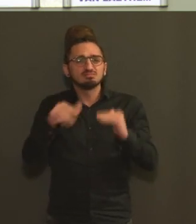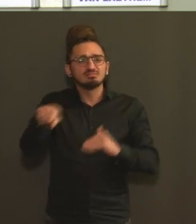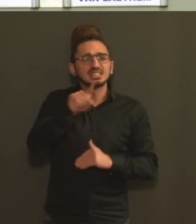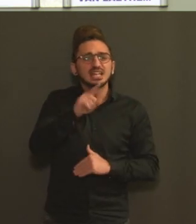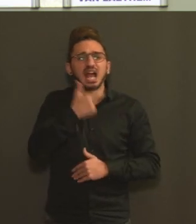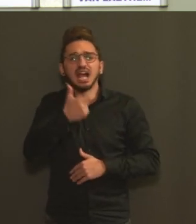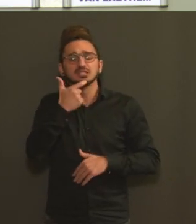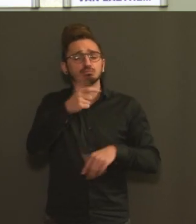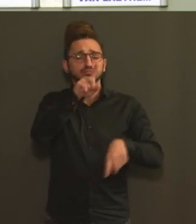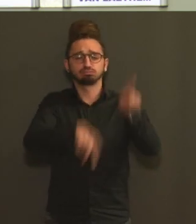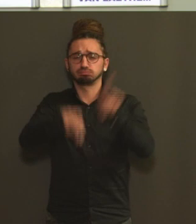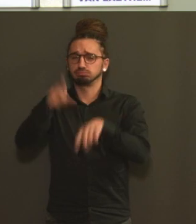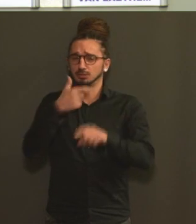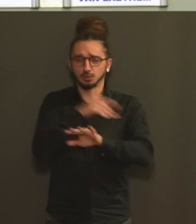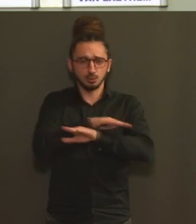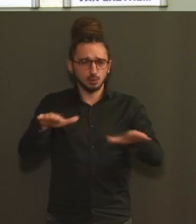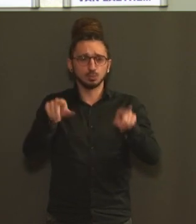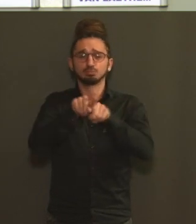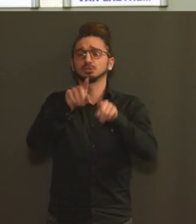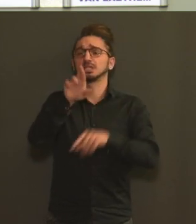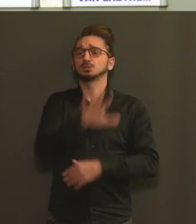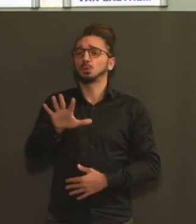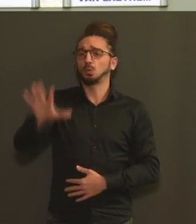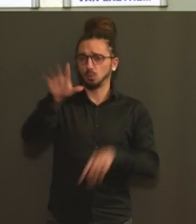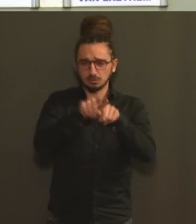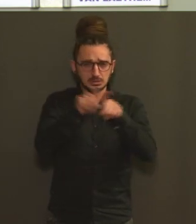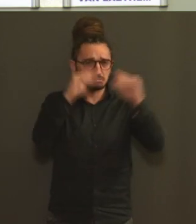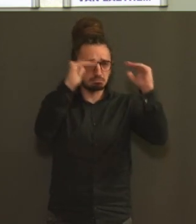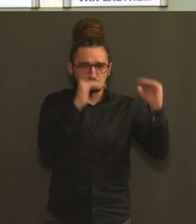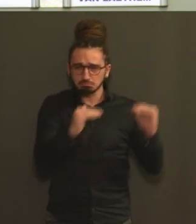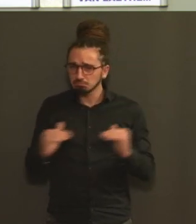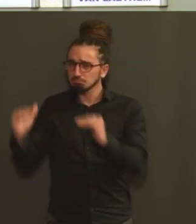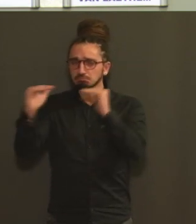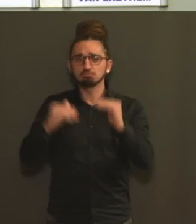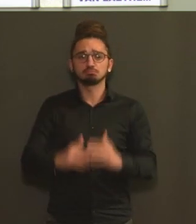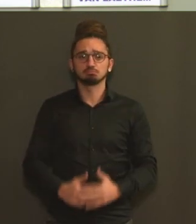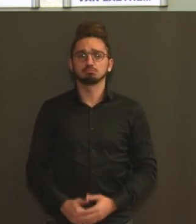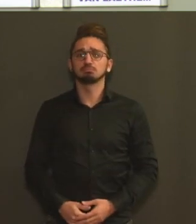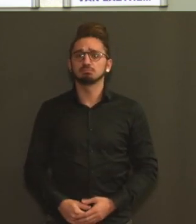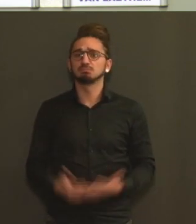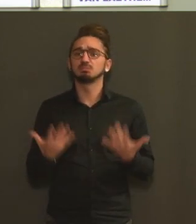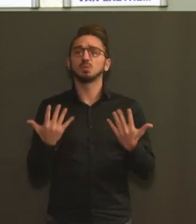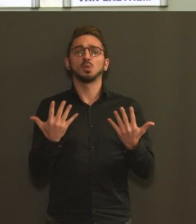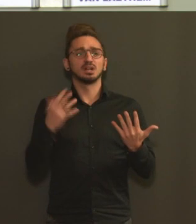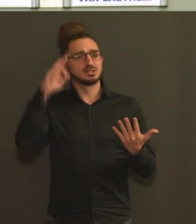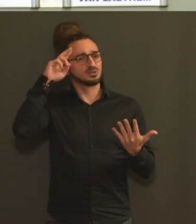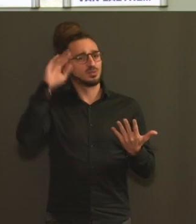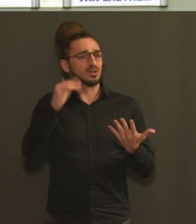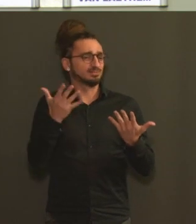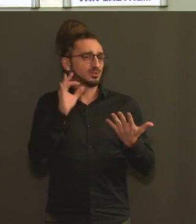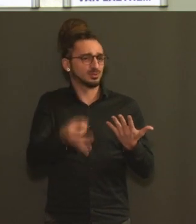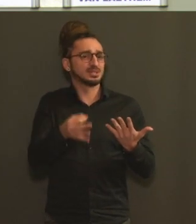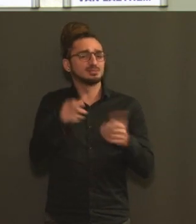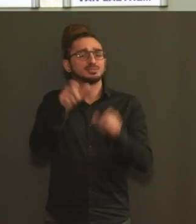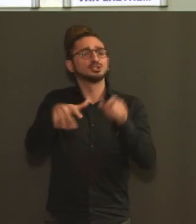provinces. Cette tendance est aussi liée au nombre de tests qui est moins important en cette période de vacances, tout